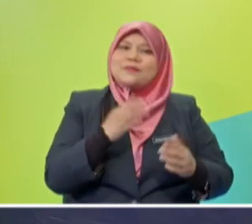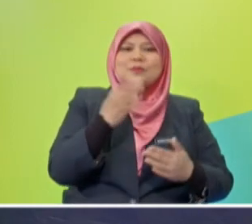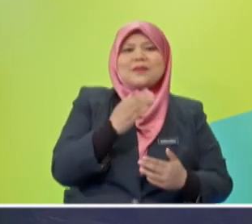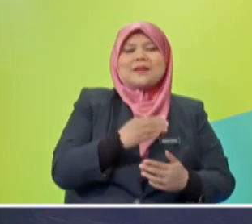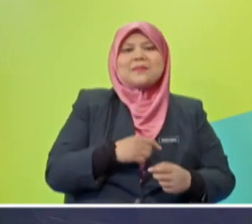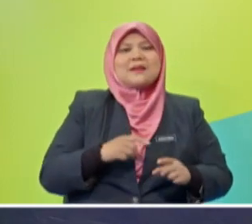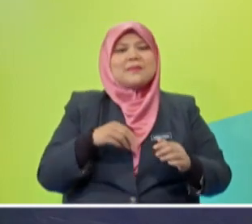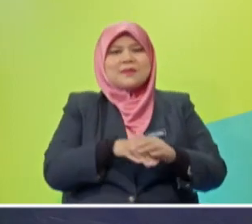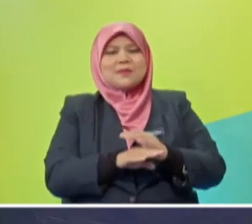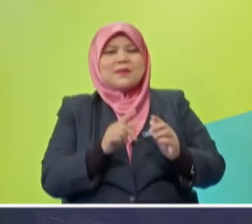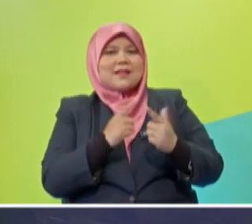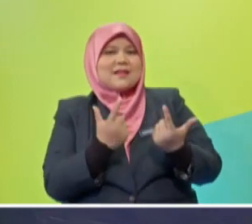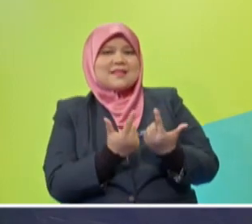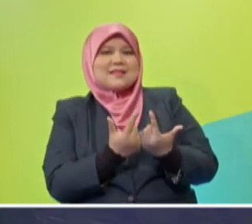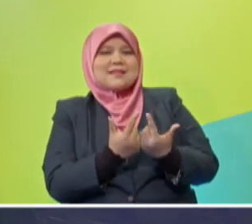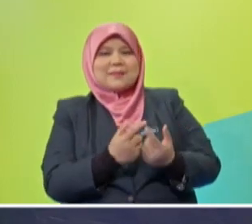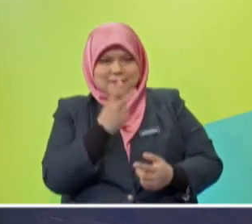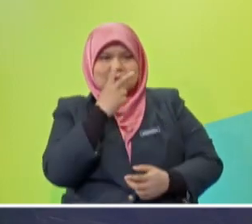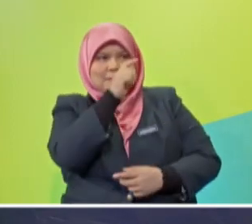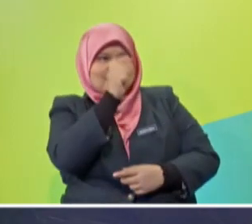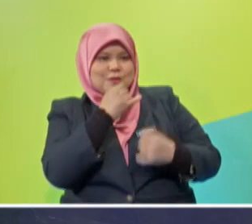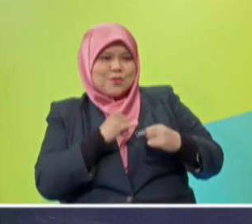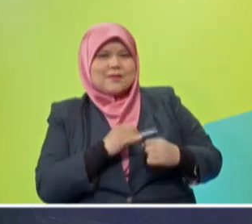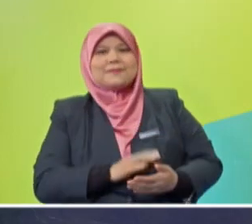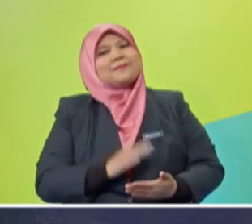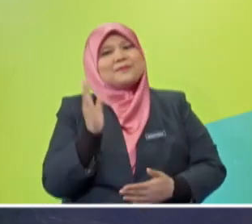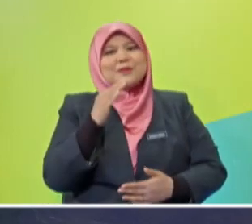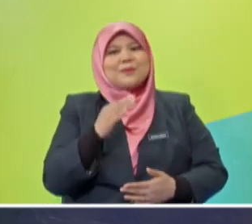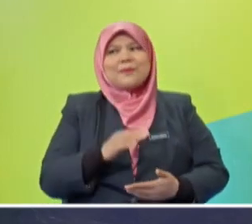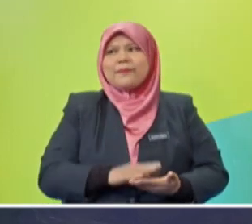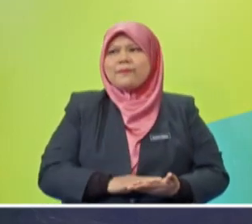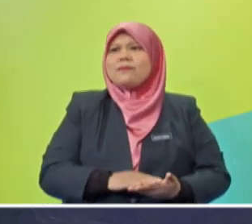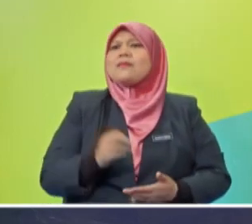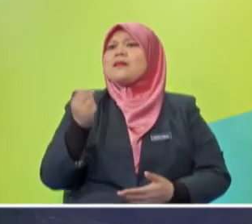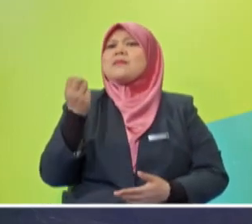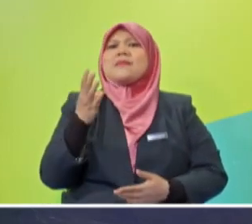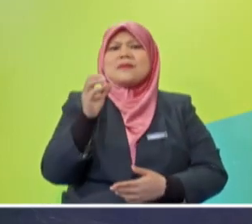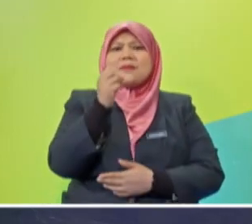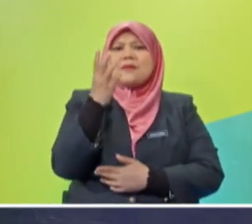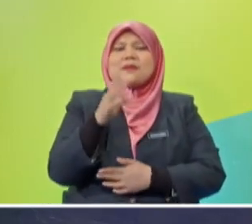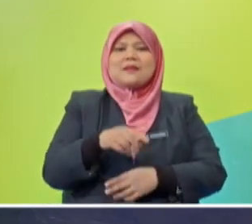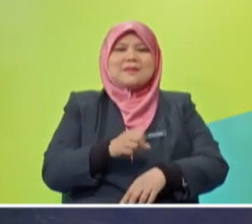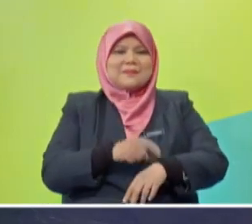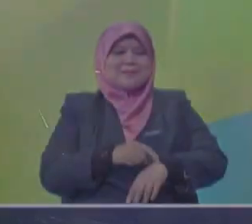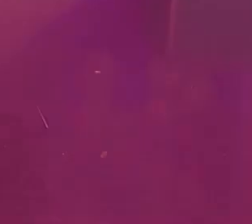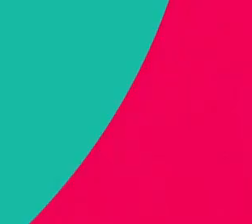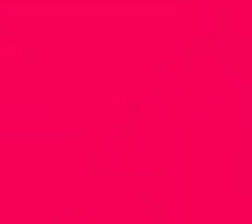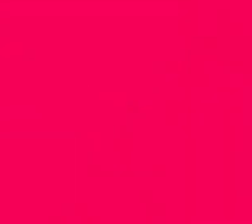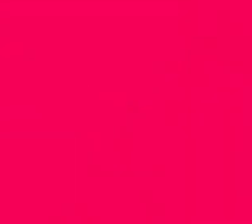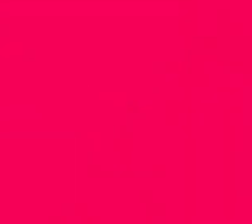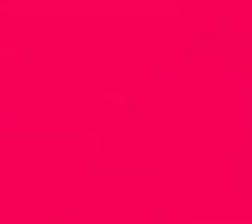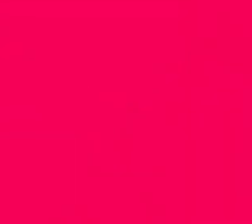Jomlah kita masuk kelas dulu. Nanti kita jadi penjual dekat mana. Okay. Jom kita. Jom. Ni berapa ni bang? Mana bang? RM40 ni?